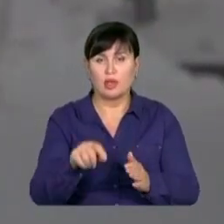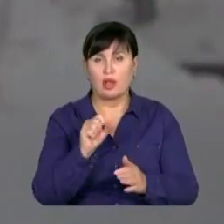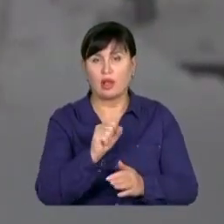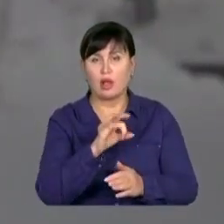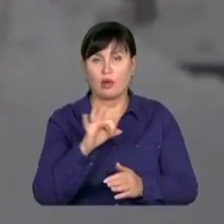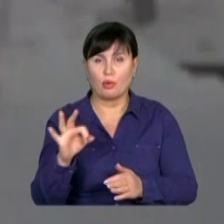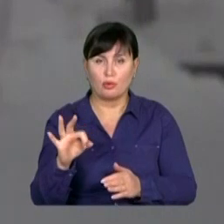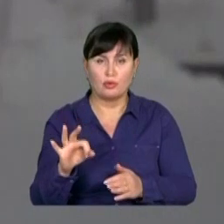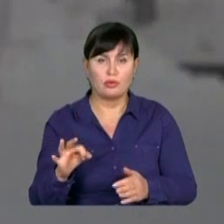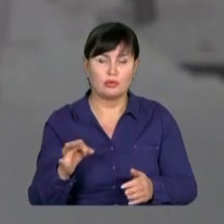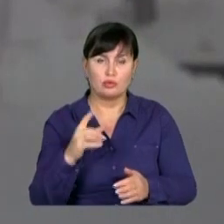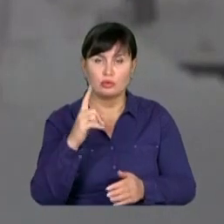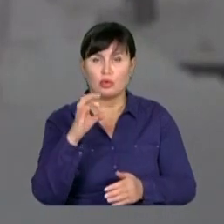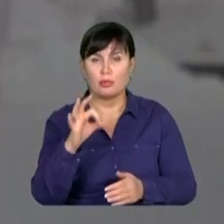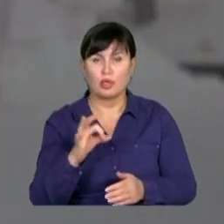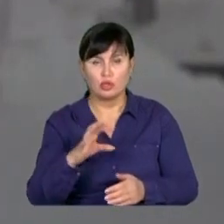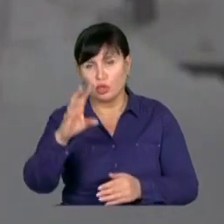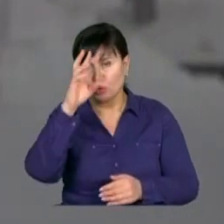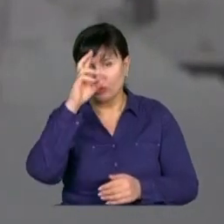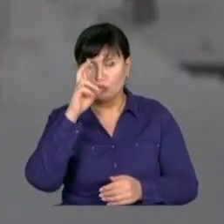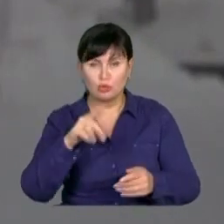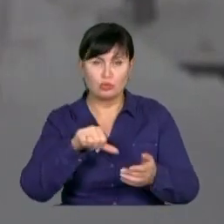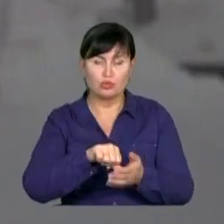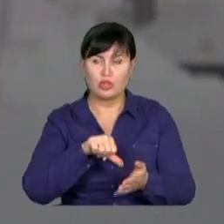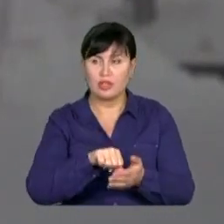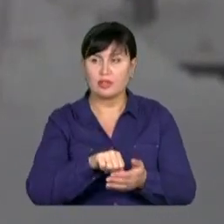акционерного общества со 100% государственным